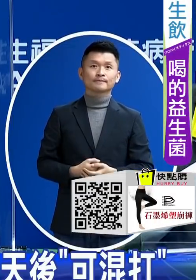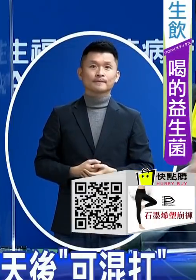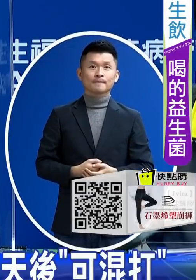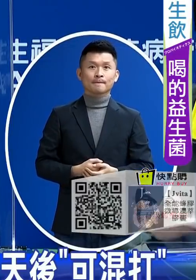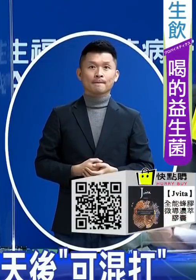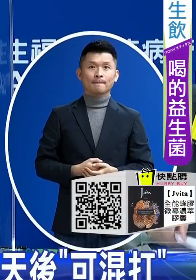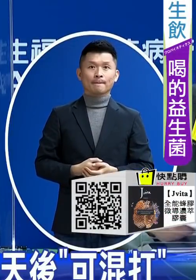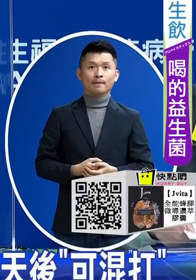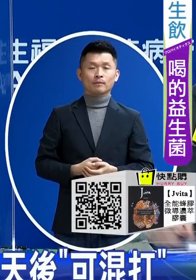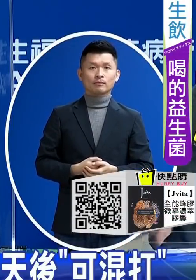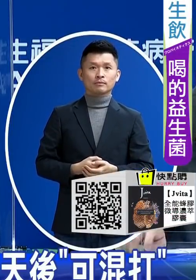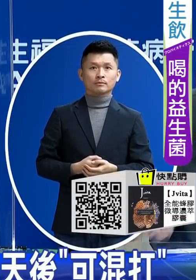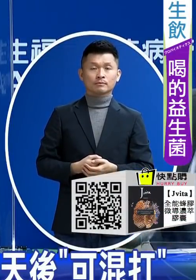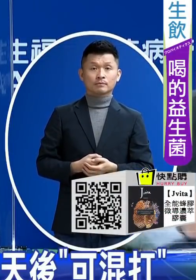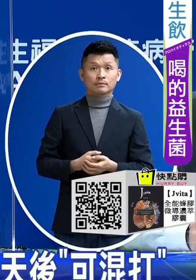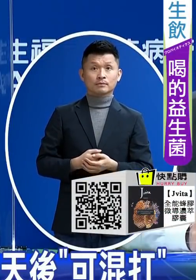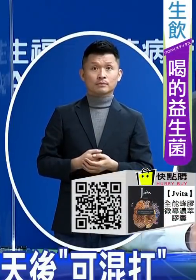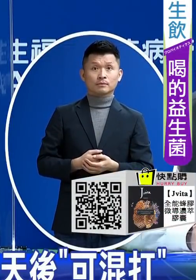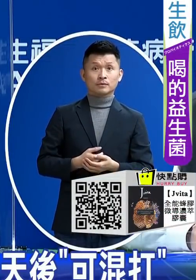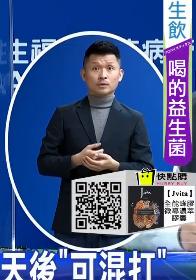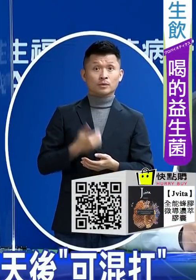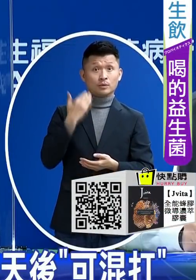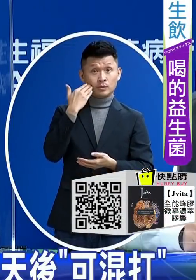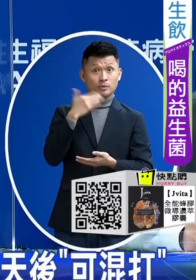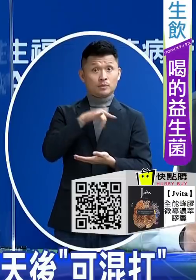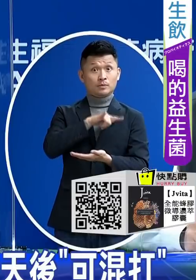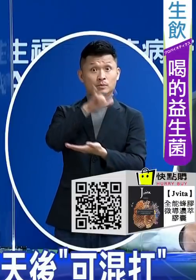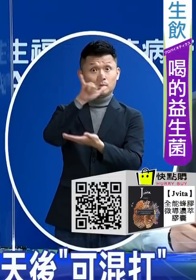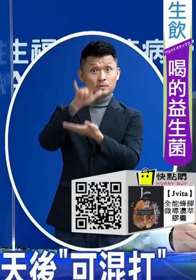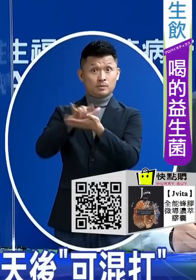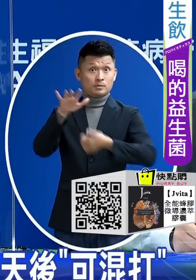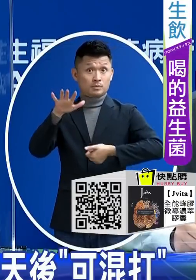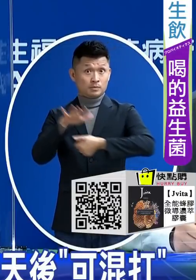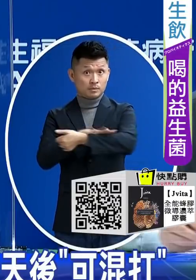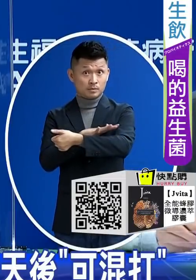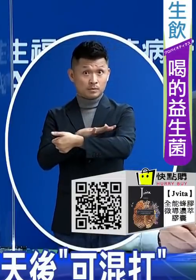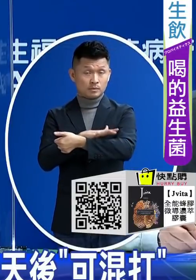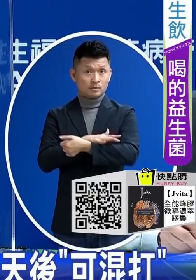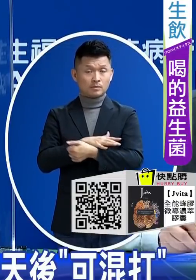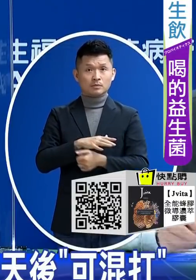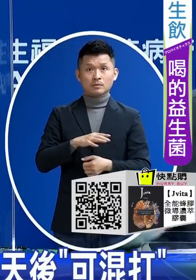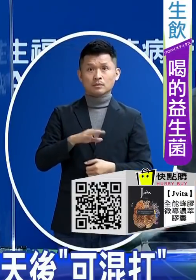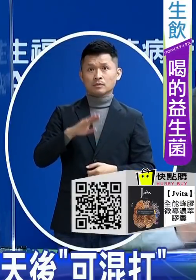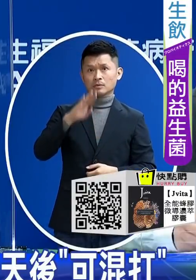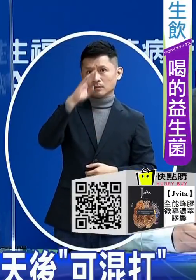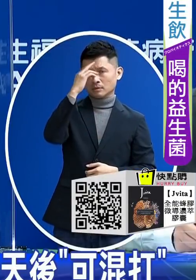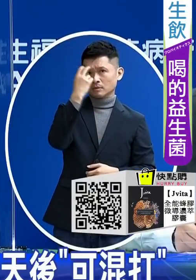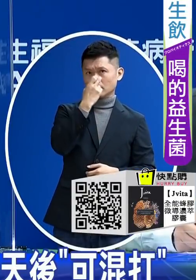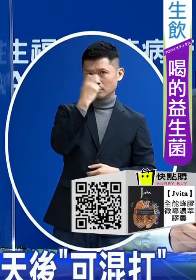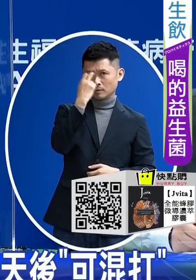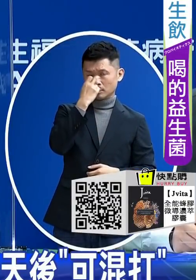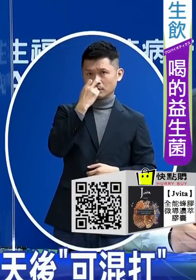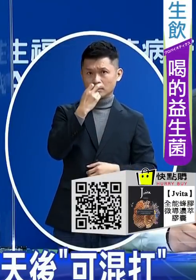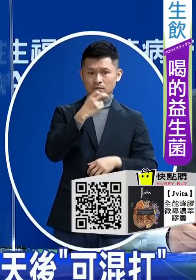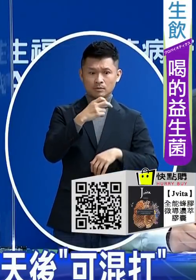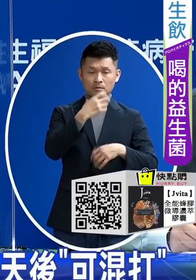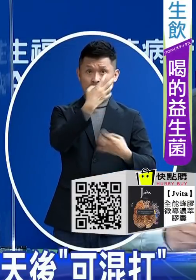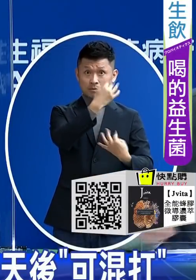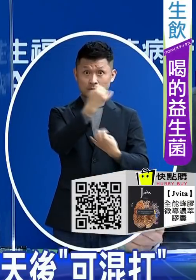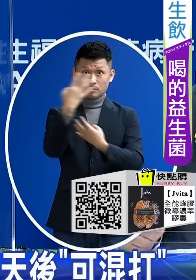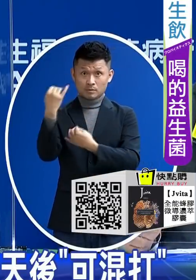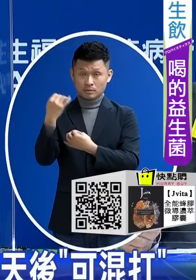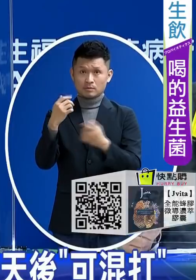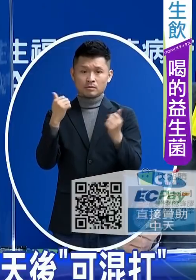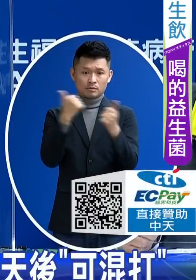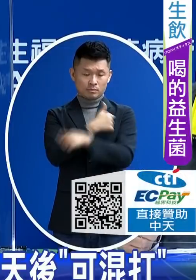进去的时候有些国家是用这个检疫的期间来取代疫苗，那像